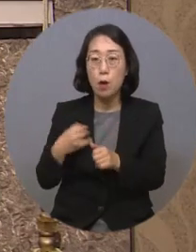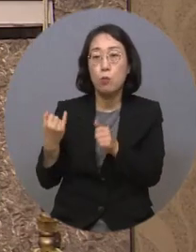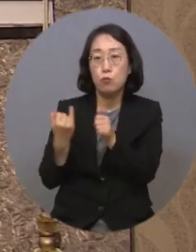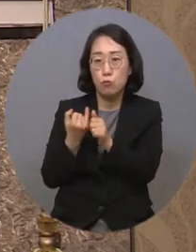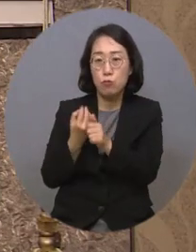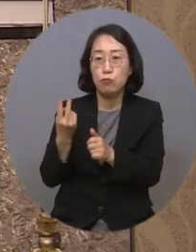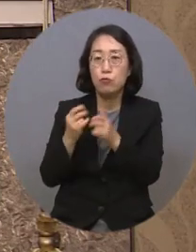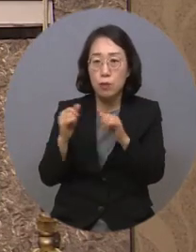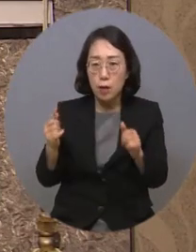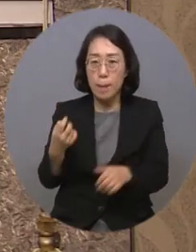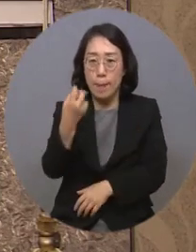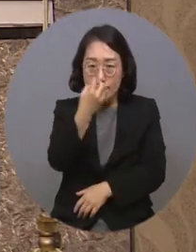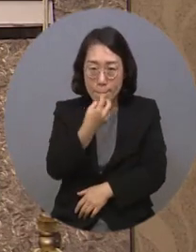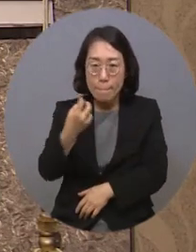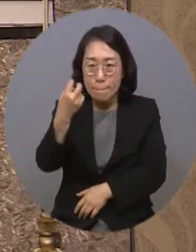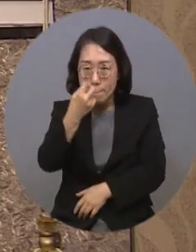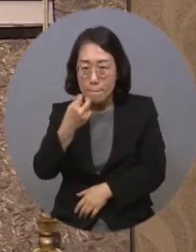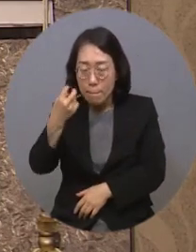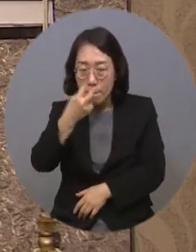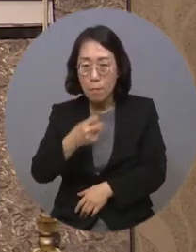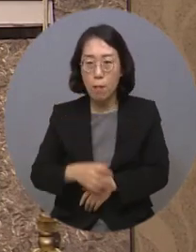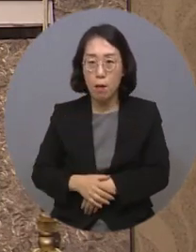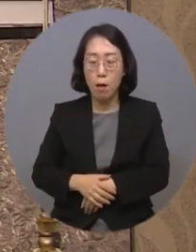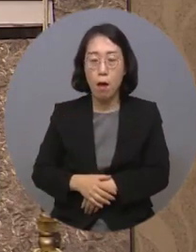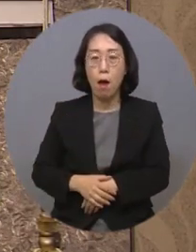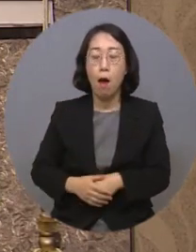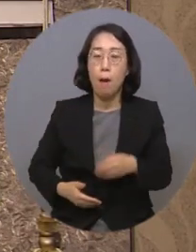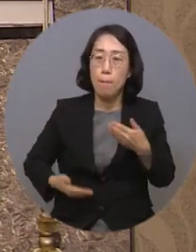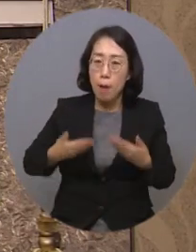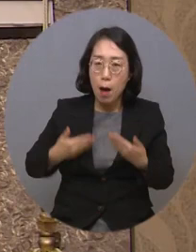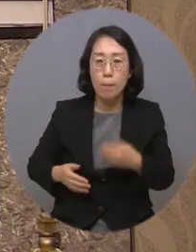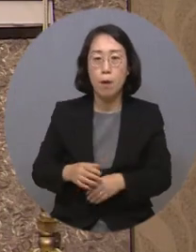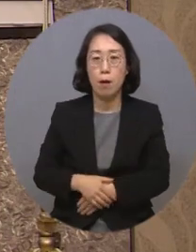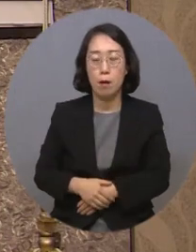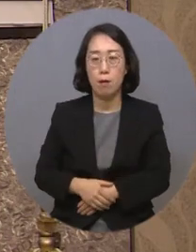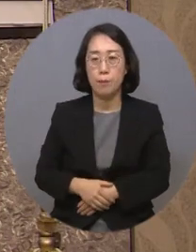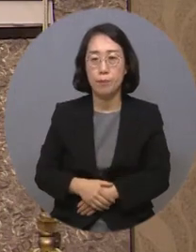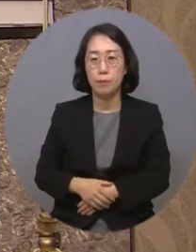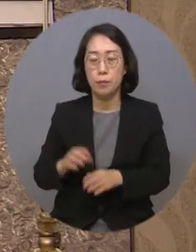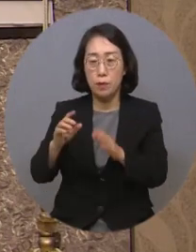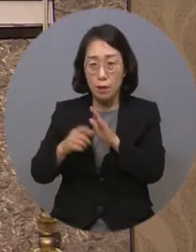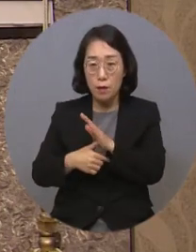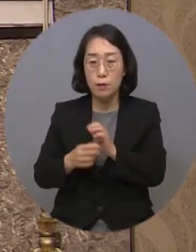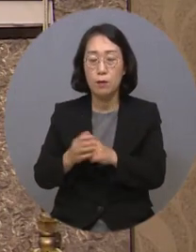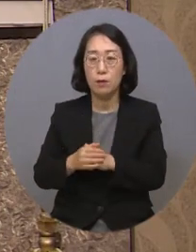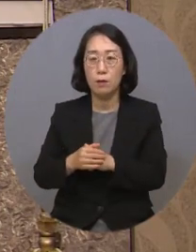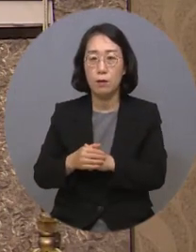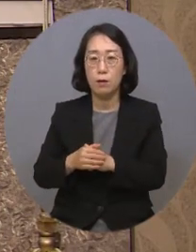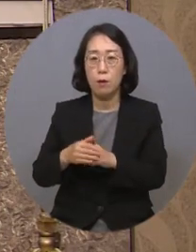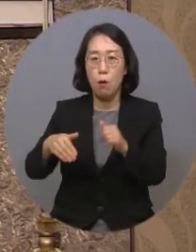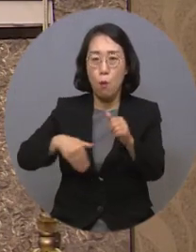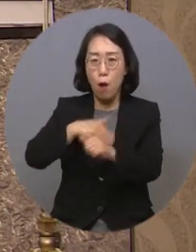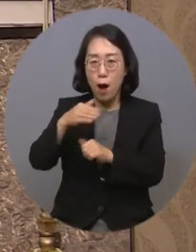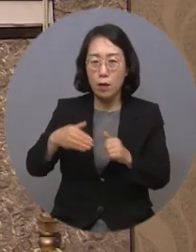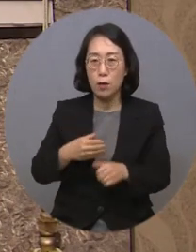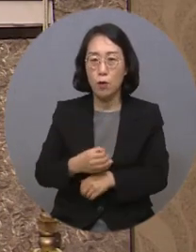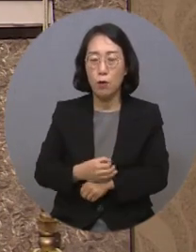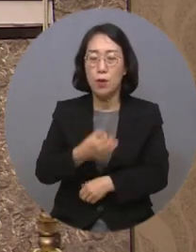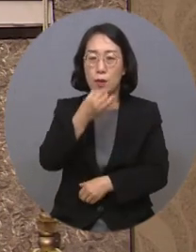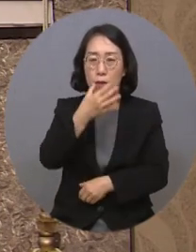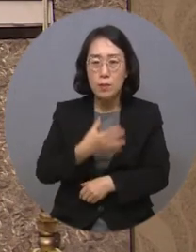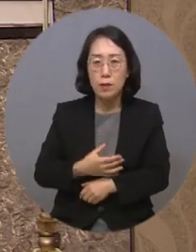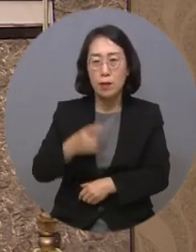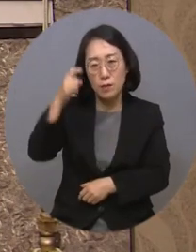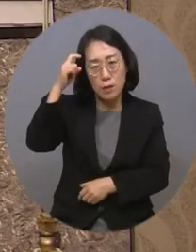이제 돌봐야 되는. 일손이 굉장히 부족하셨겠어요. 뭐 그때 당시에는 뭐 열악하라 이런 생각도 하지